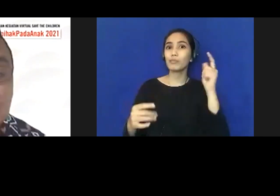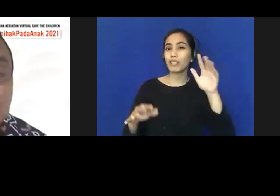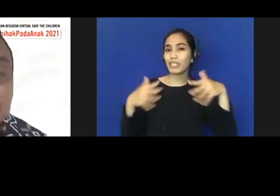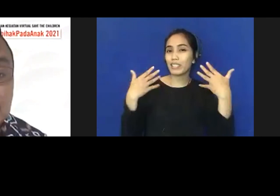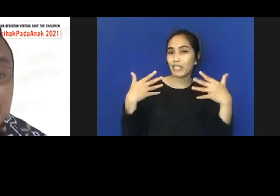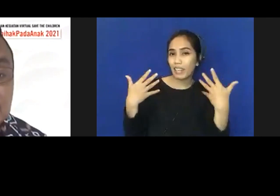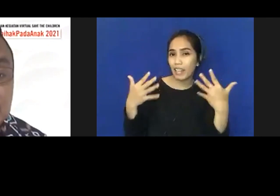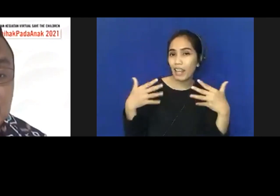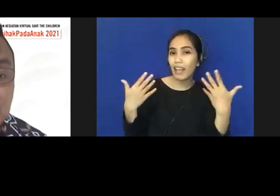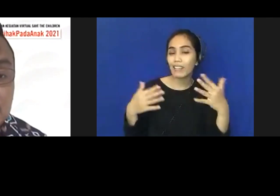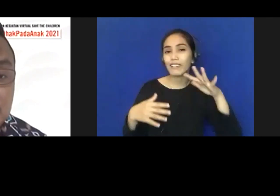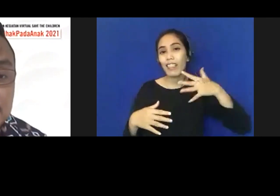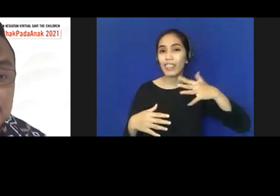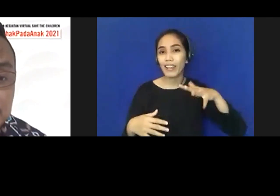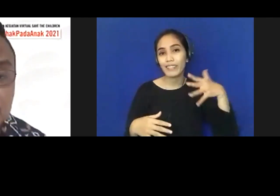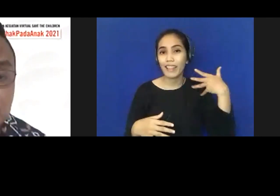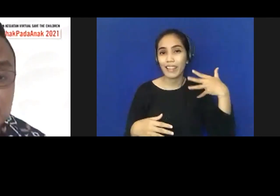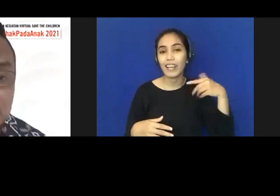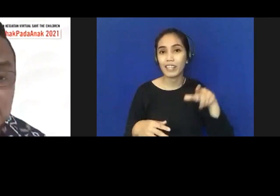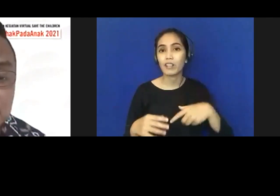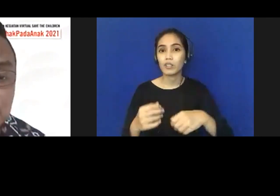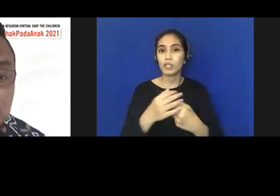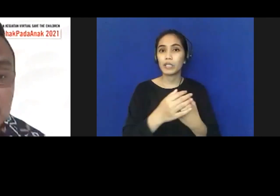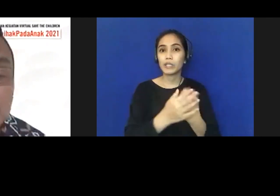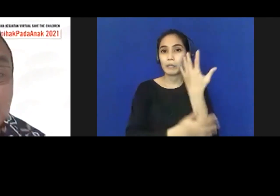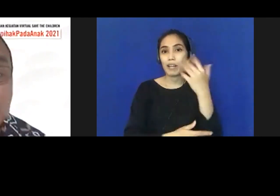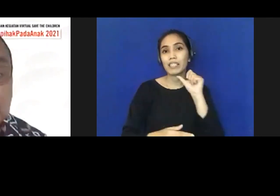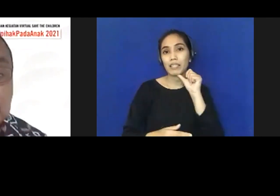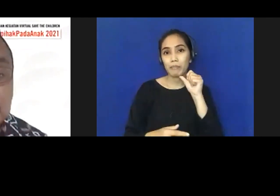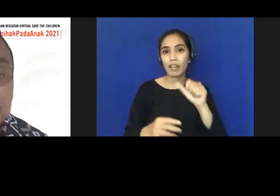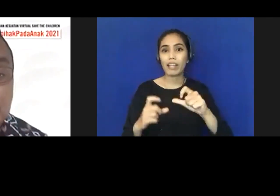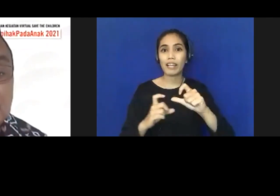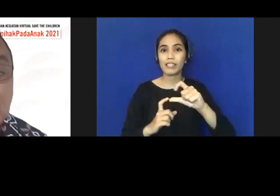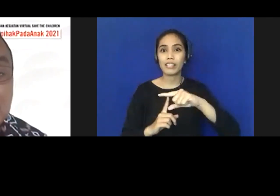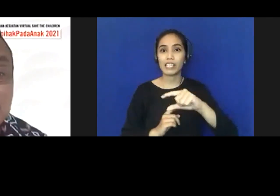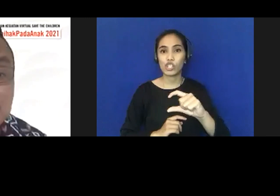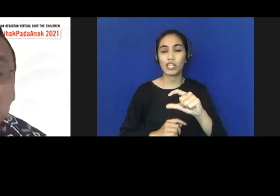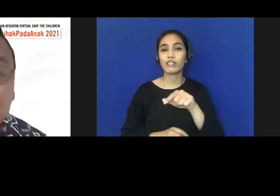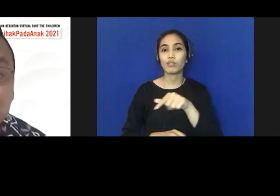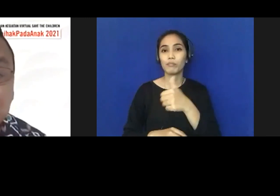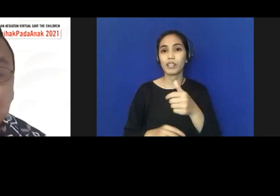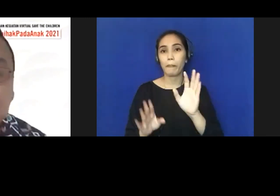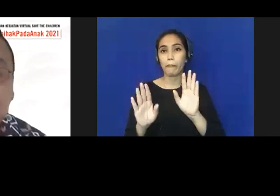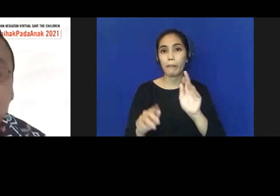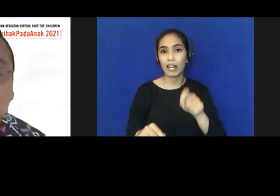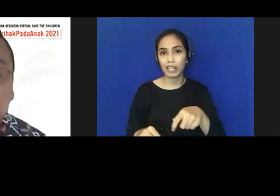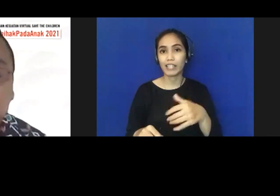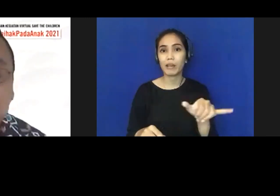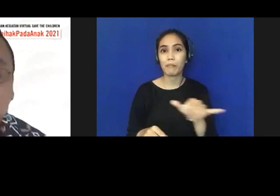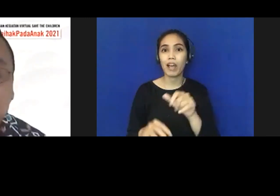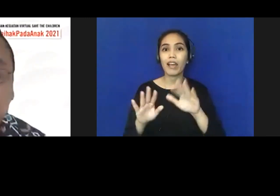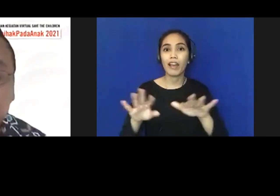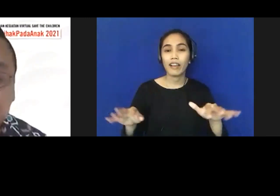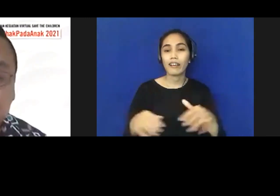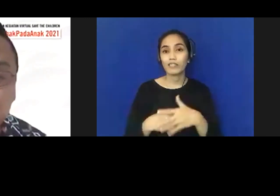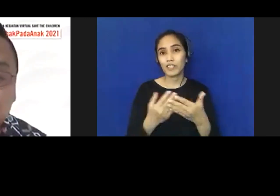sederhana, yang dikembangkan oleh Save the Children gitu ya, bersama Yayasan Puli juga, bisa dipakai bersama dengan anak. Jadi silakan,